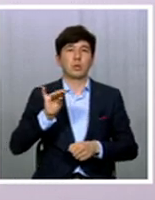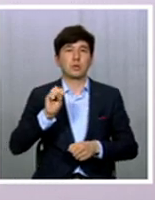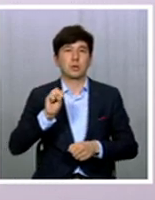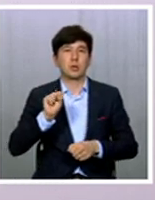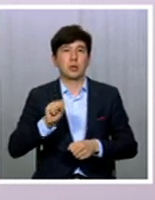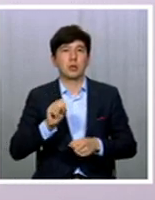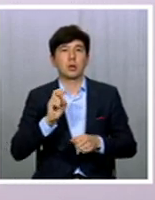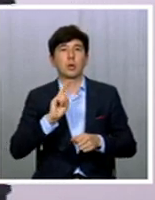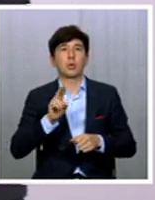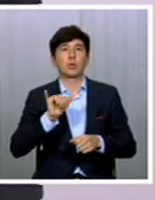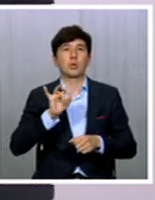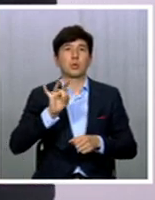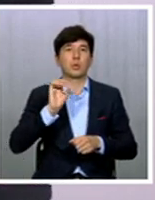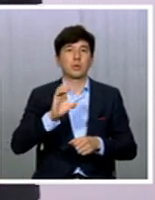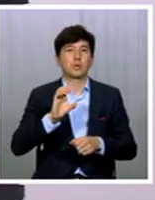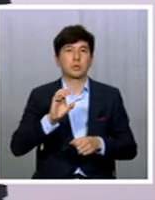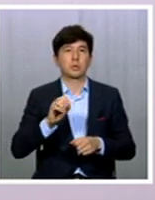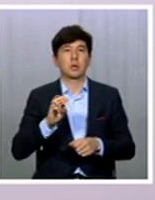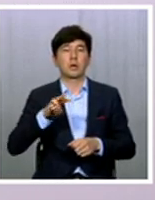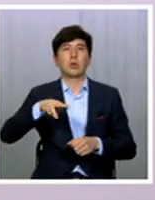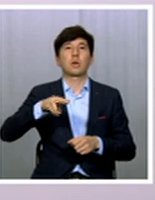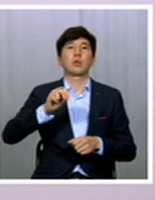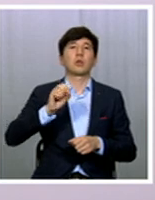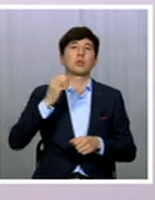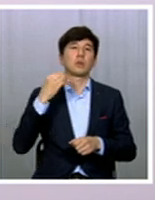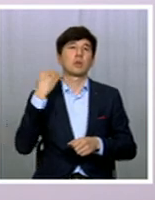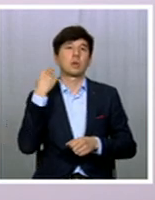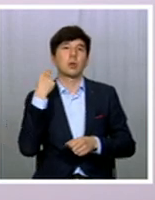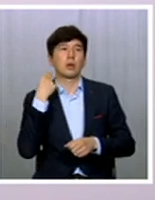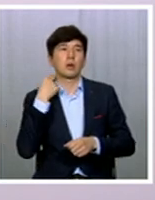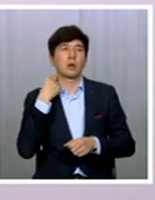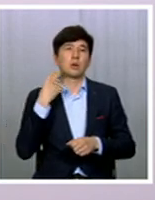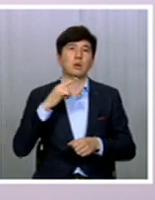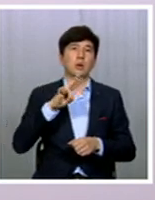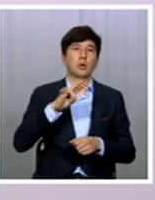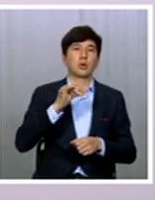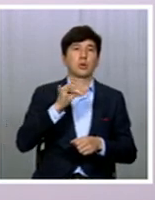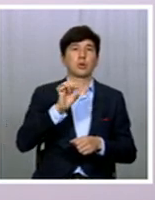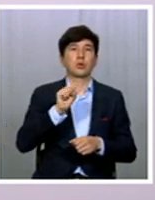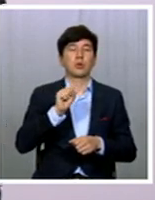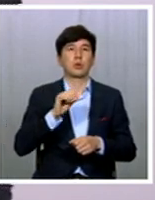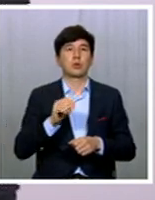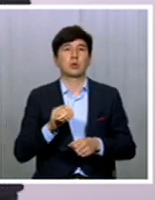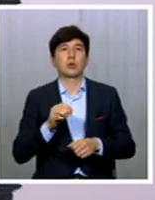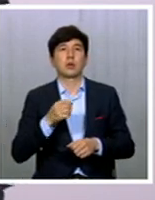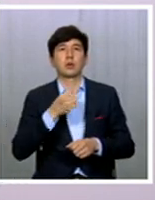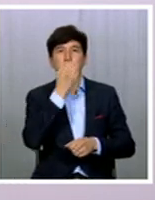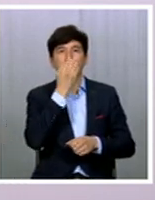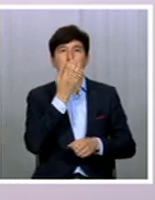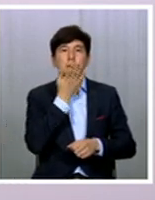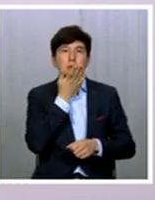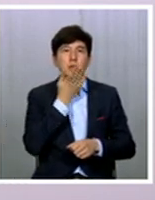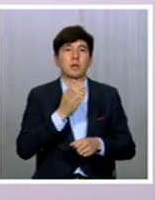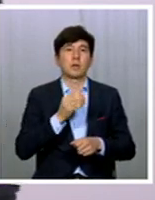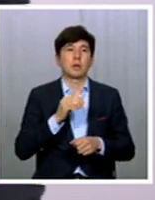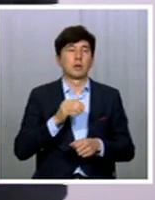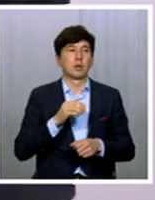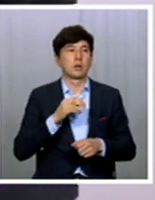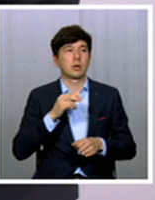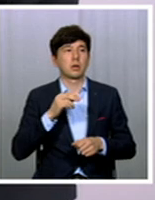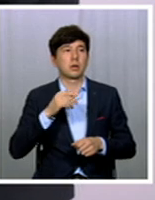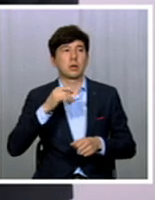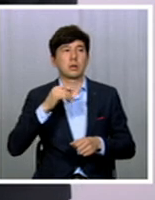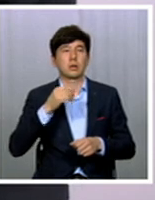биржасы Лондонда орналасқан, яғни Ұлыбританияның астанасы, сонымен қатар Нью-Йоркте, Жапонияда, Токиода және Еуропада Цюрихте